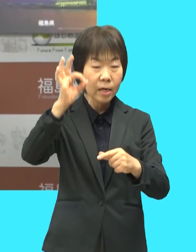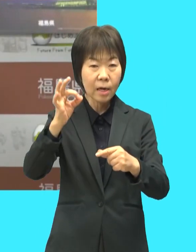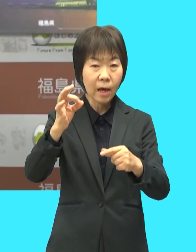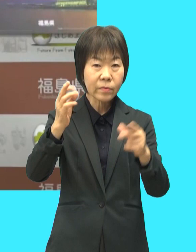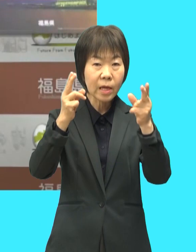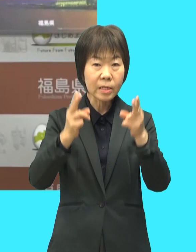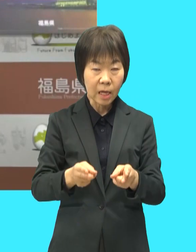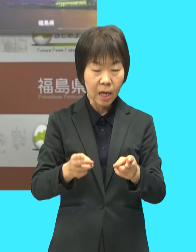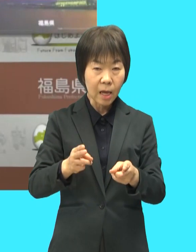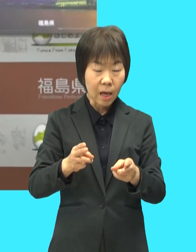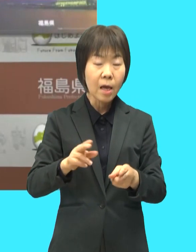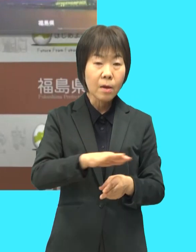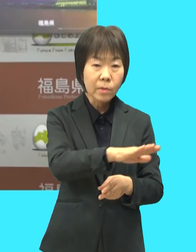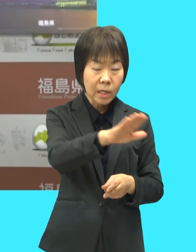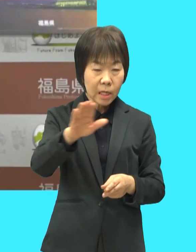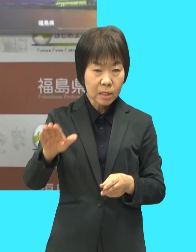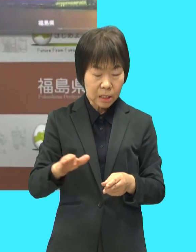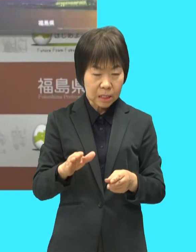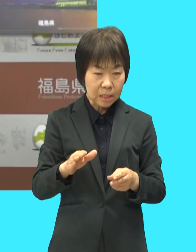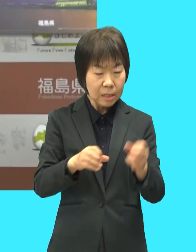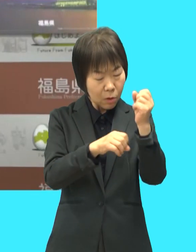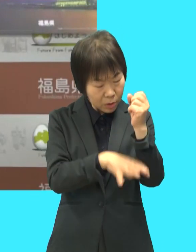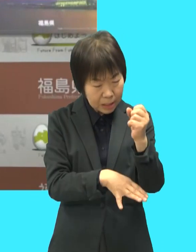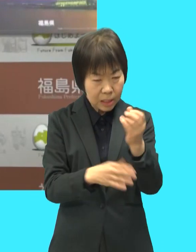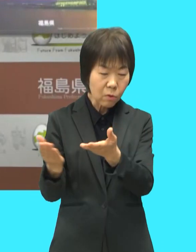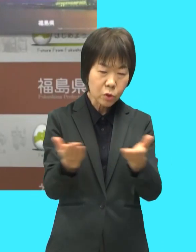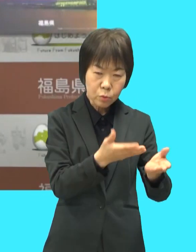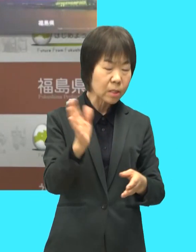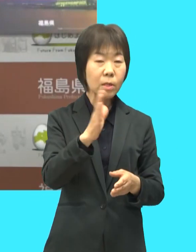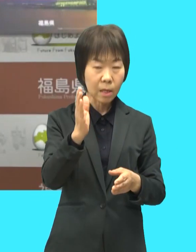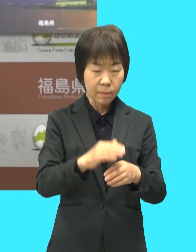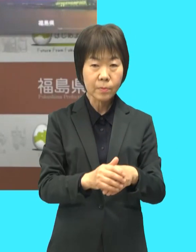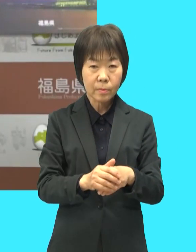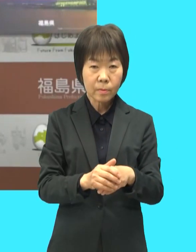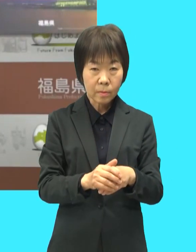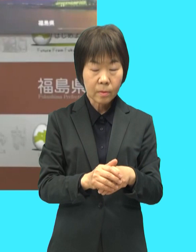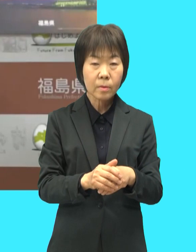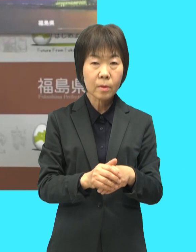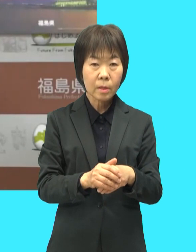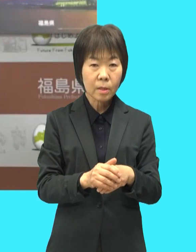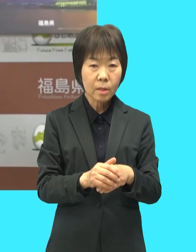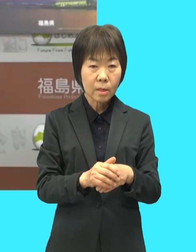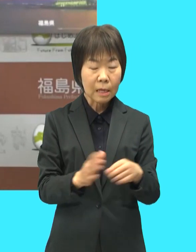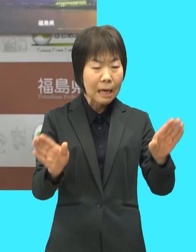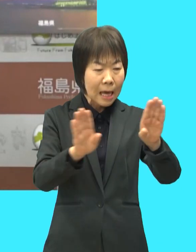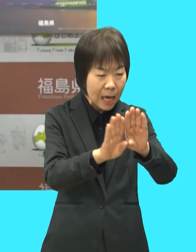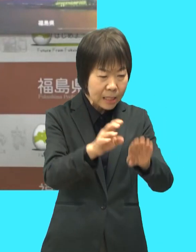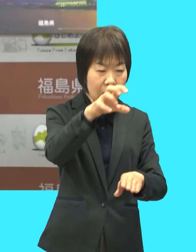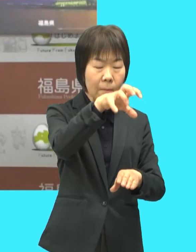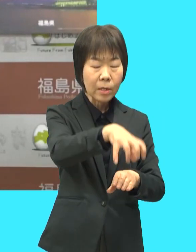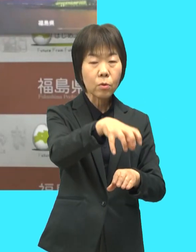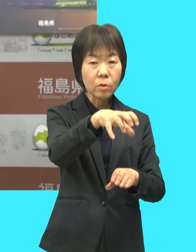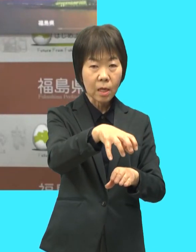見を皆さんにお勧めしないという状況になっているかと思います。やはり閉鎖空間